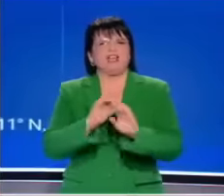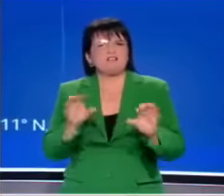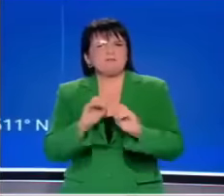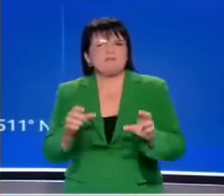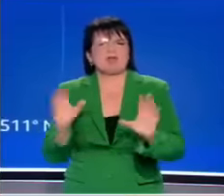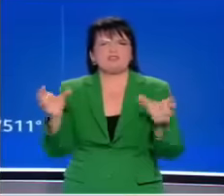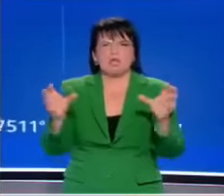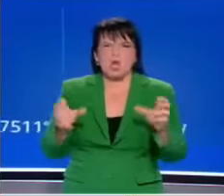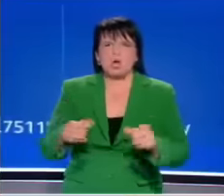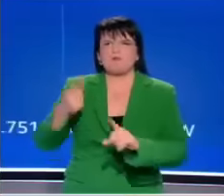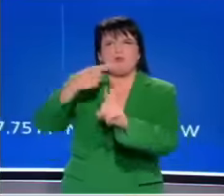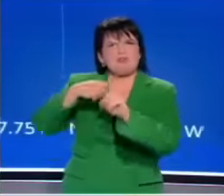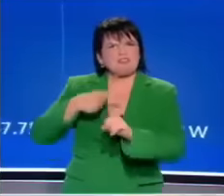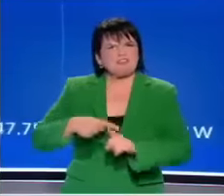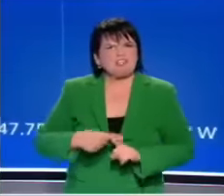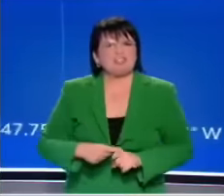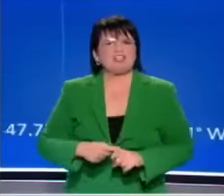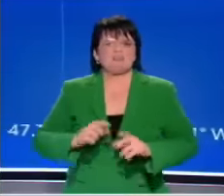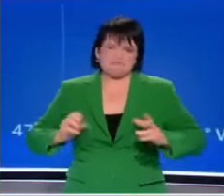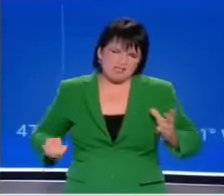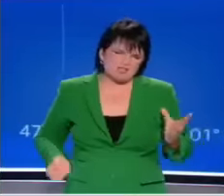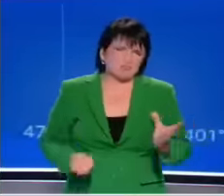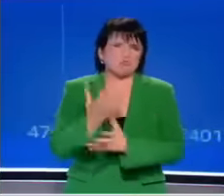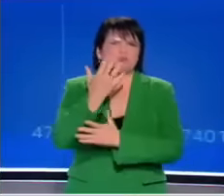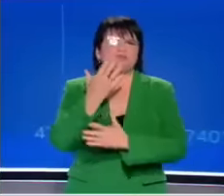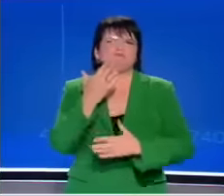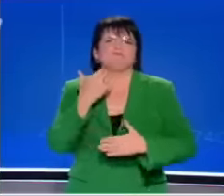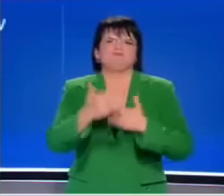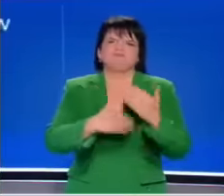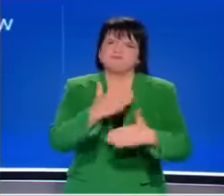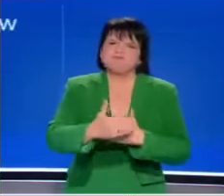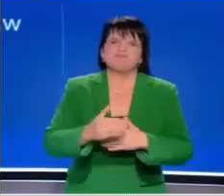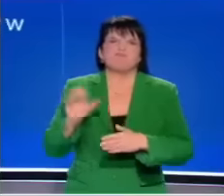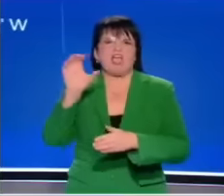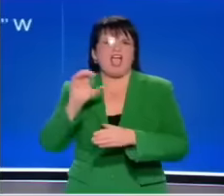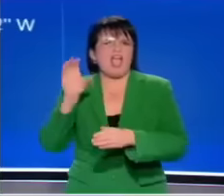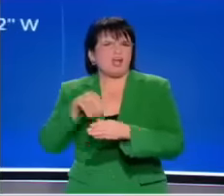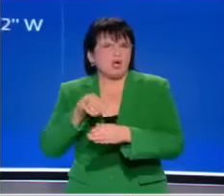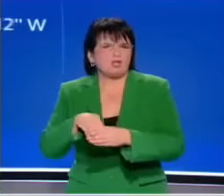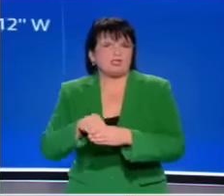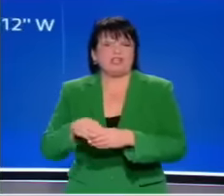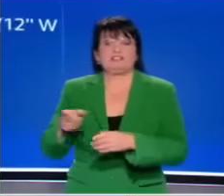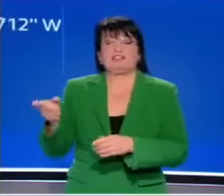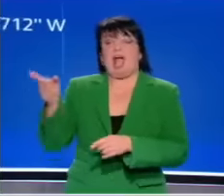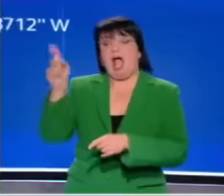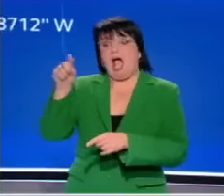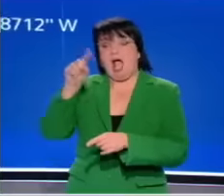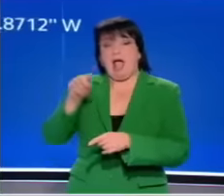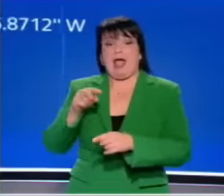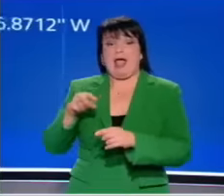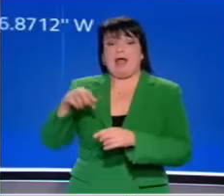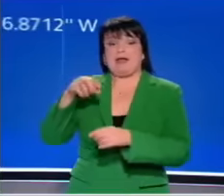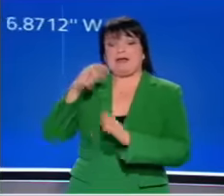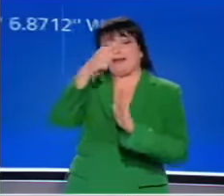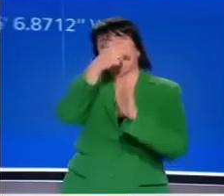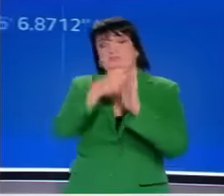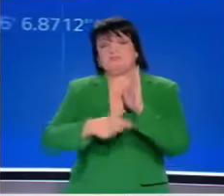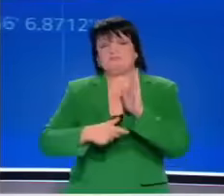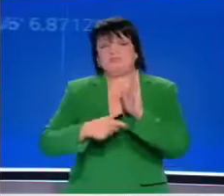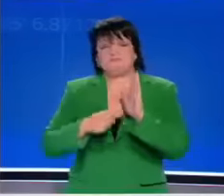έχουμε υπάρξει θετική έχουμε κάνει μια καινοτόμο διαδικασία προκριματικών εκλογών όταν οι άλλοι έχουνε βγάλει ένα ψηφοδέλτιο